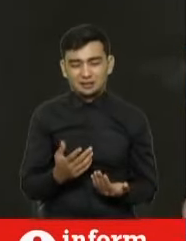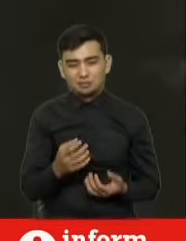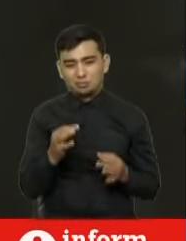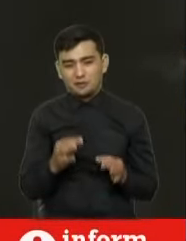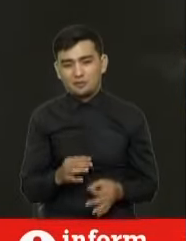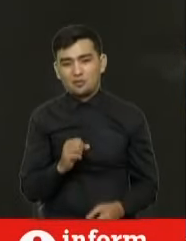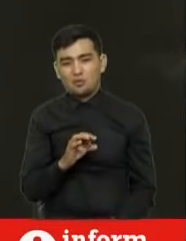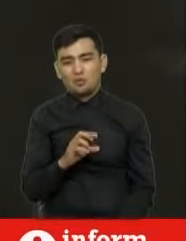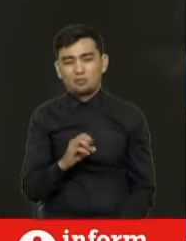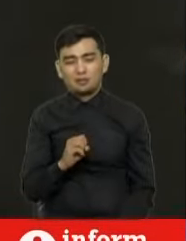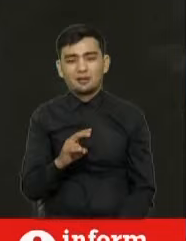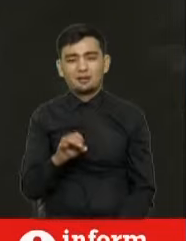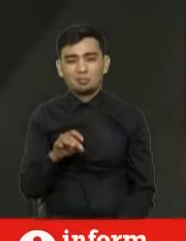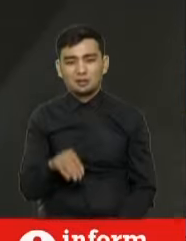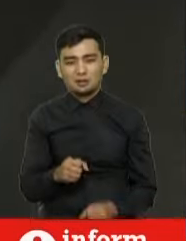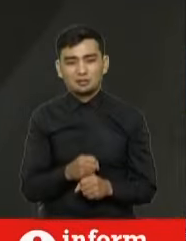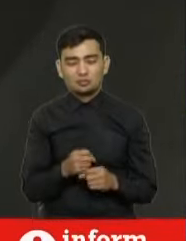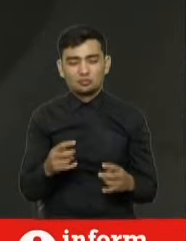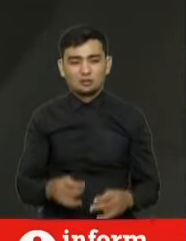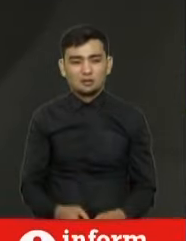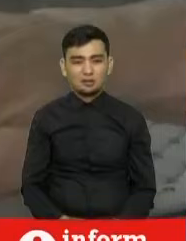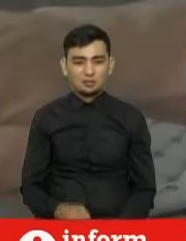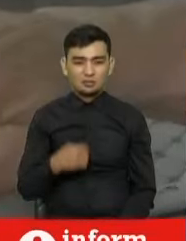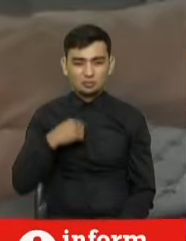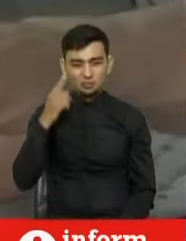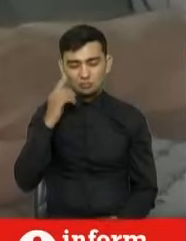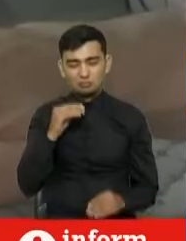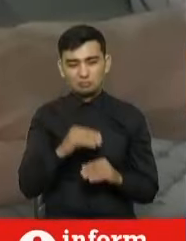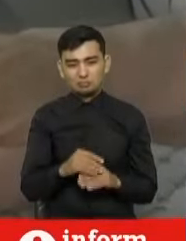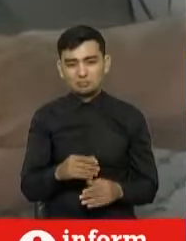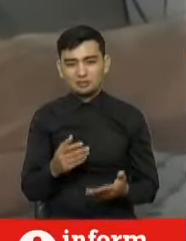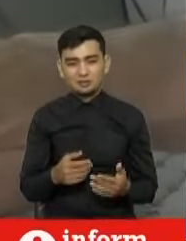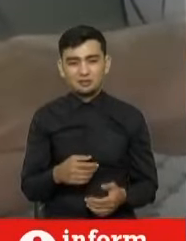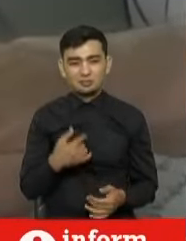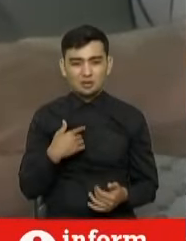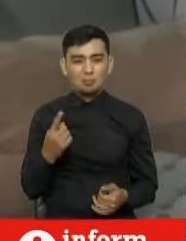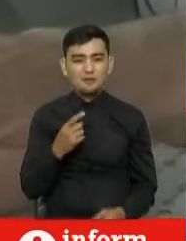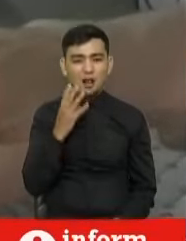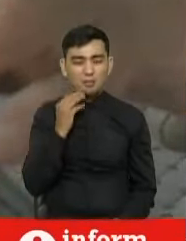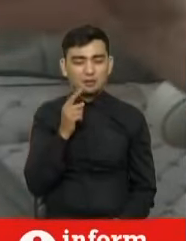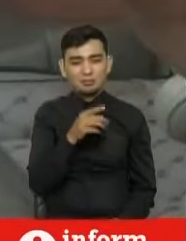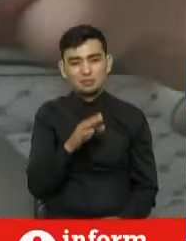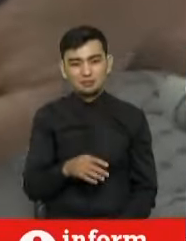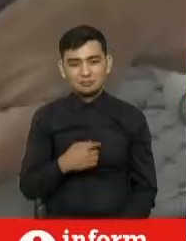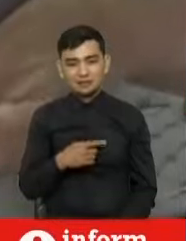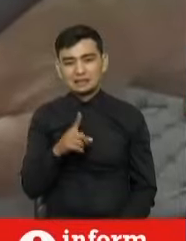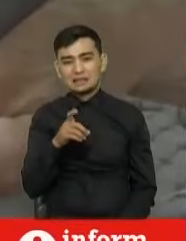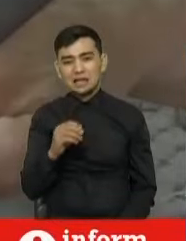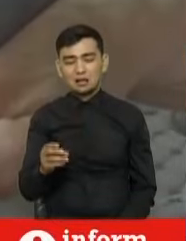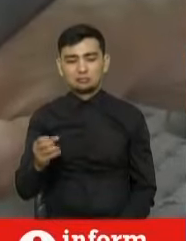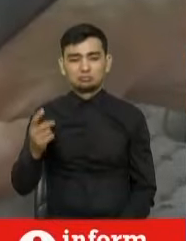абонемент жасаса жақсы болушы еді деген ойдамыз. Көтерілу керек шығар енді. Мысалға мен бүгін бірінші Алматыға бардым, ана жерге знак қойып